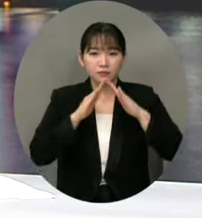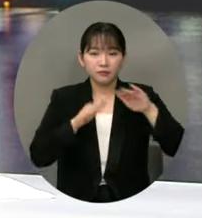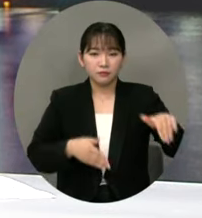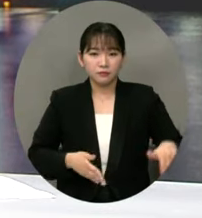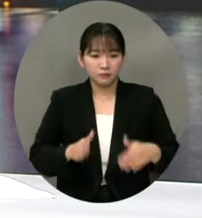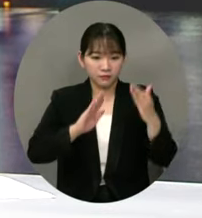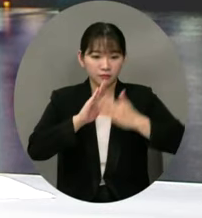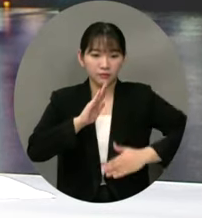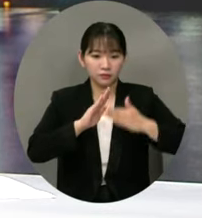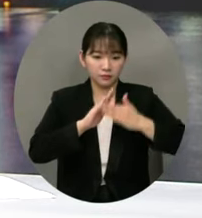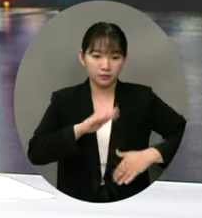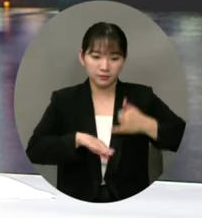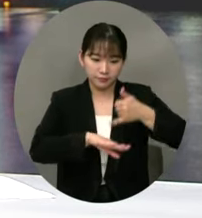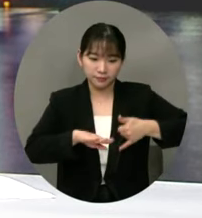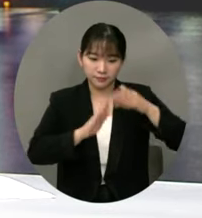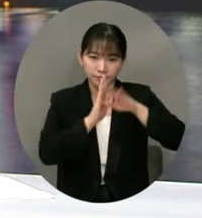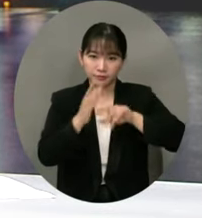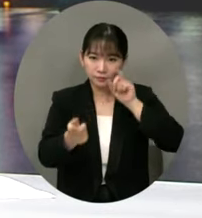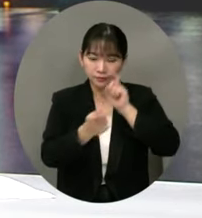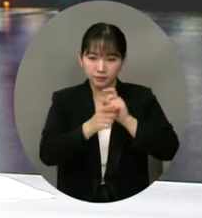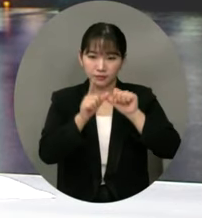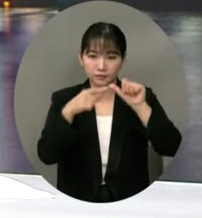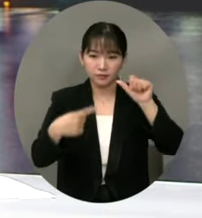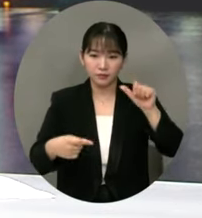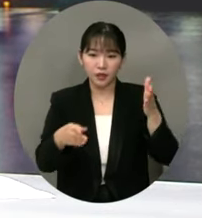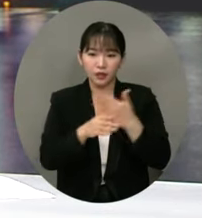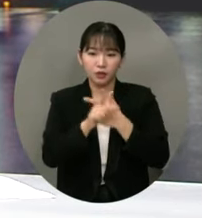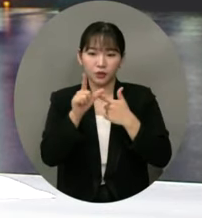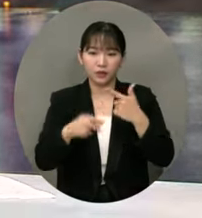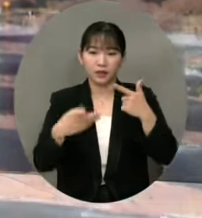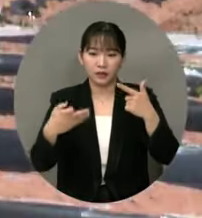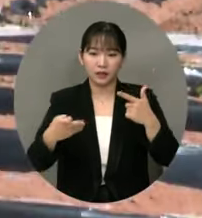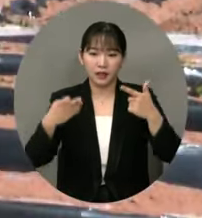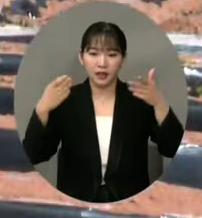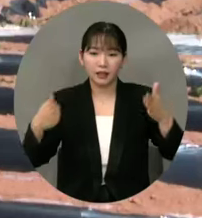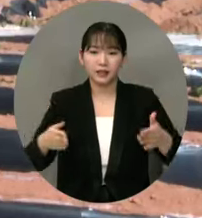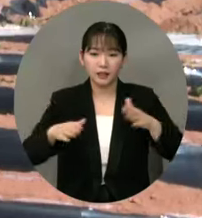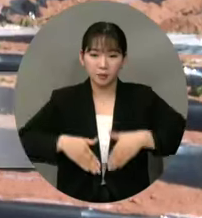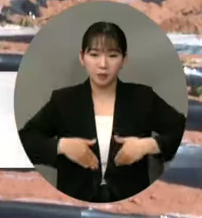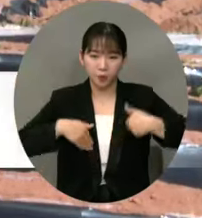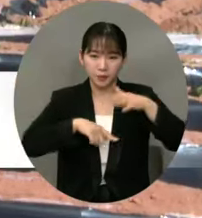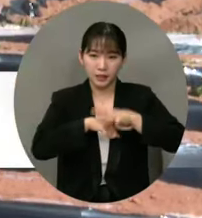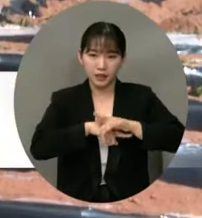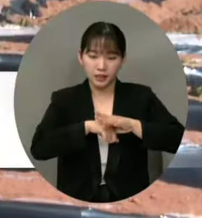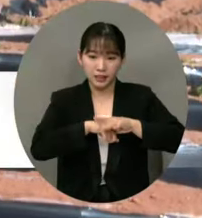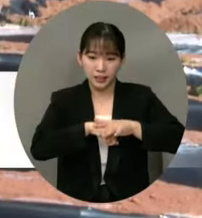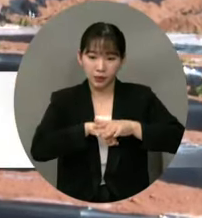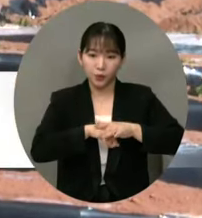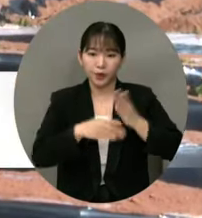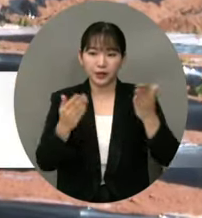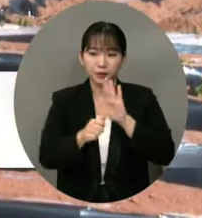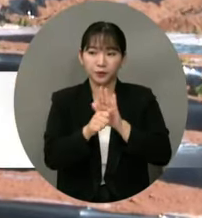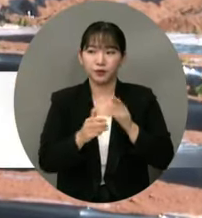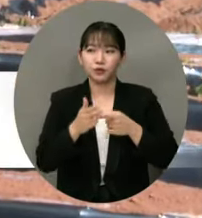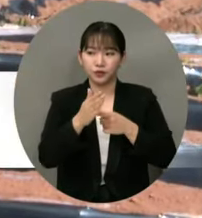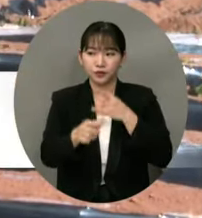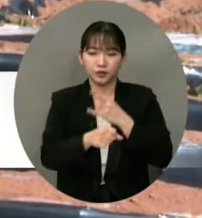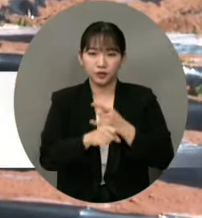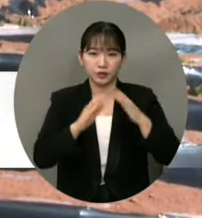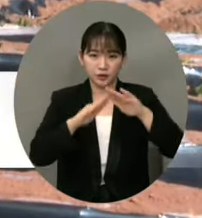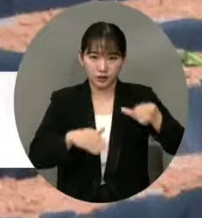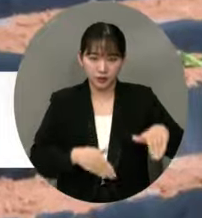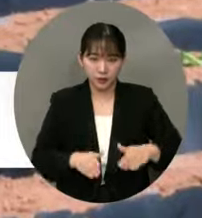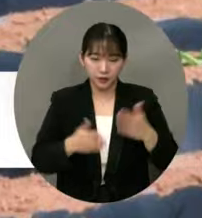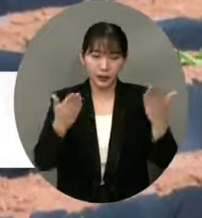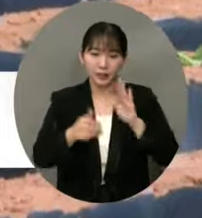전라남도가 본격 영농철을 맞아서 5월 1일부터 6월 14일까지 봄철 농촌 일손돕기를 추진합니다.